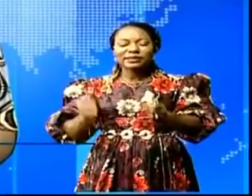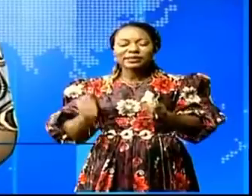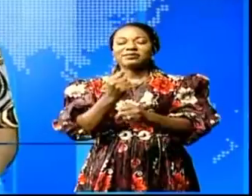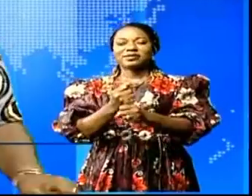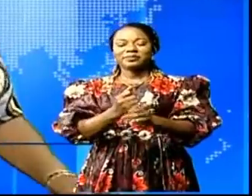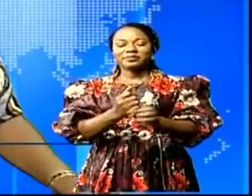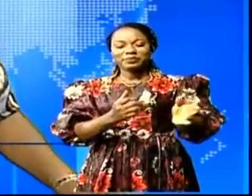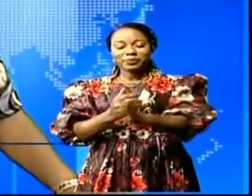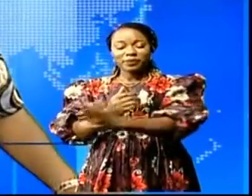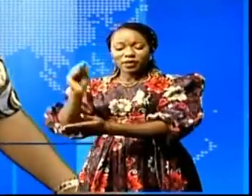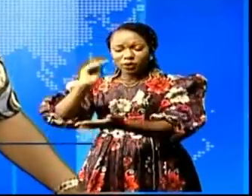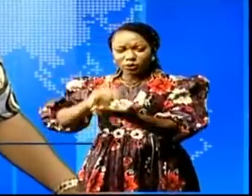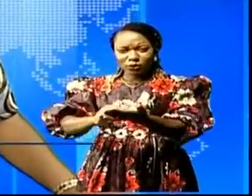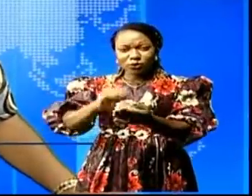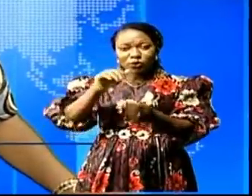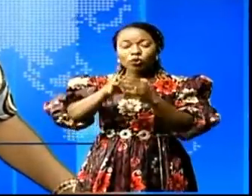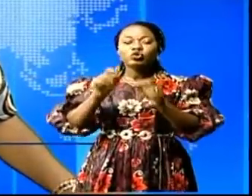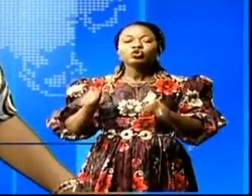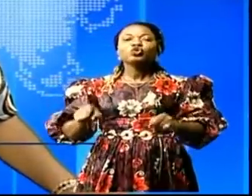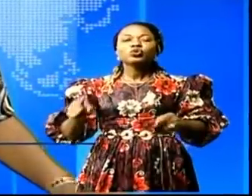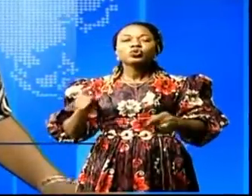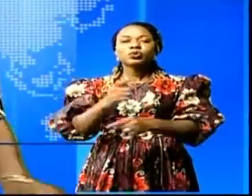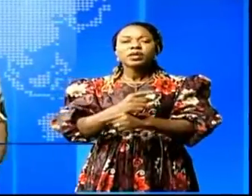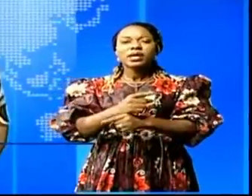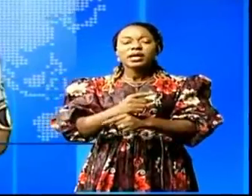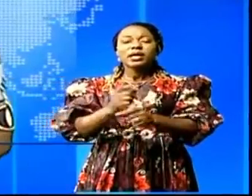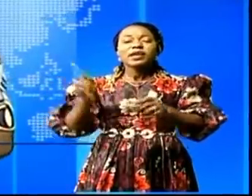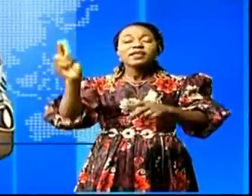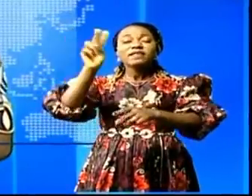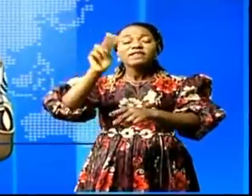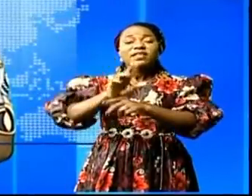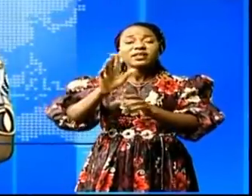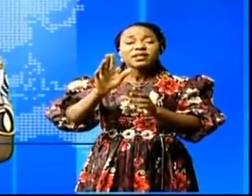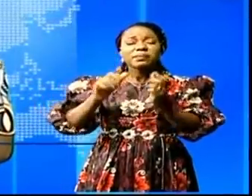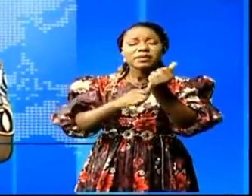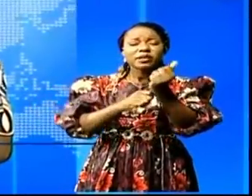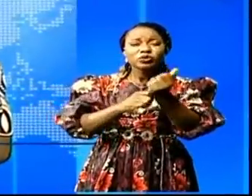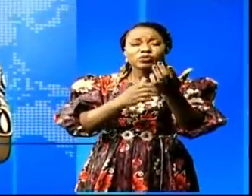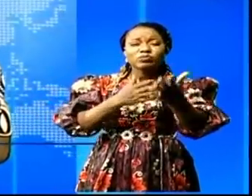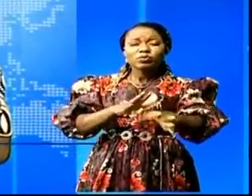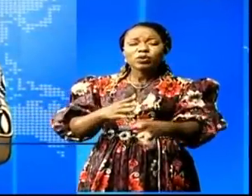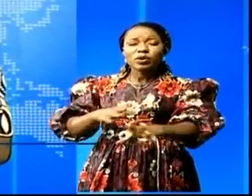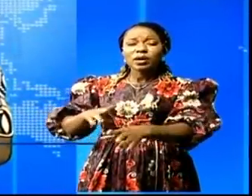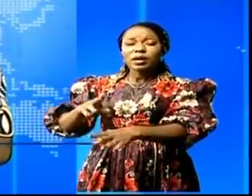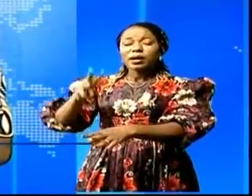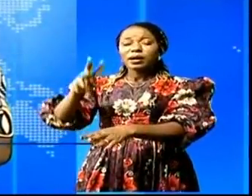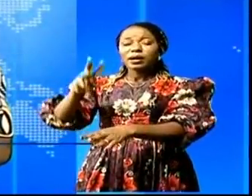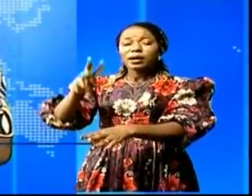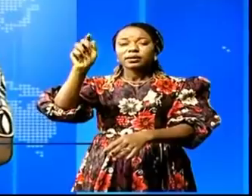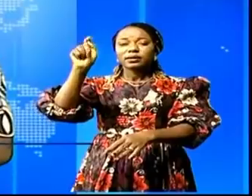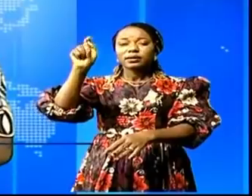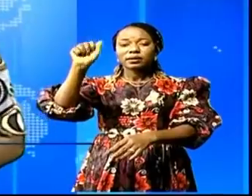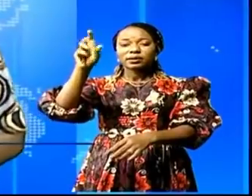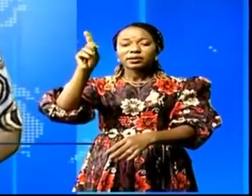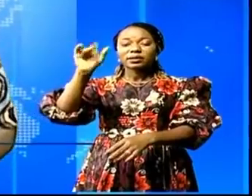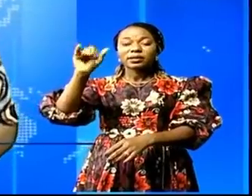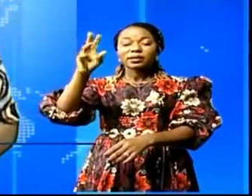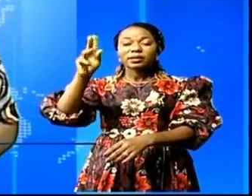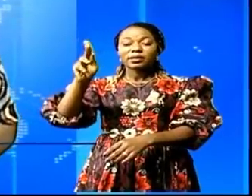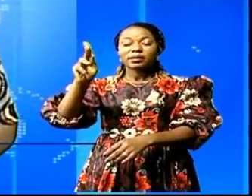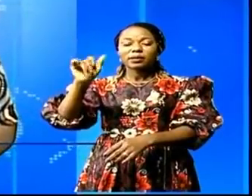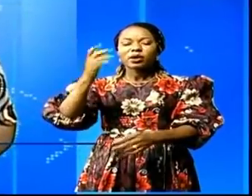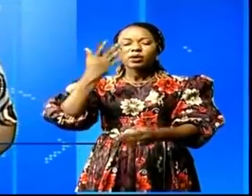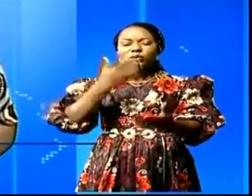travail. Puis, c'est aujourd'hui que les victimes du drame de Matadikibala ont été inhumées après la cérémonie